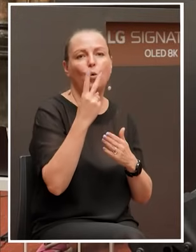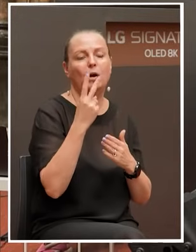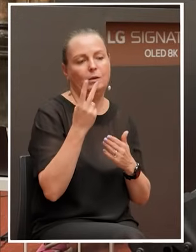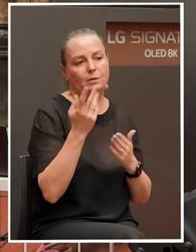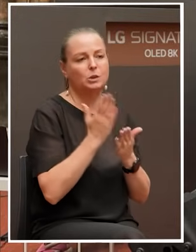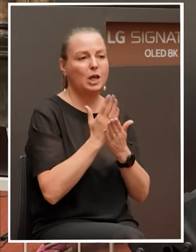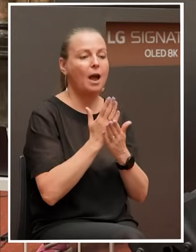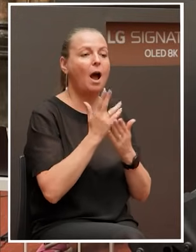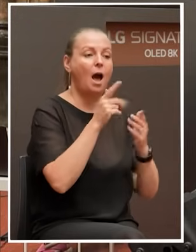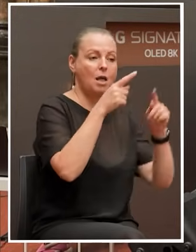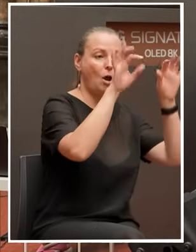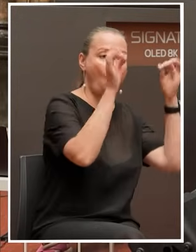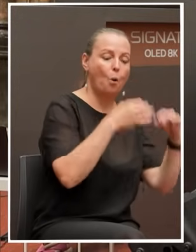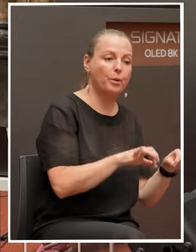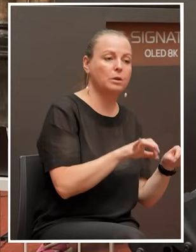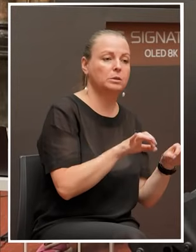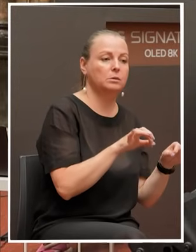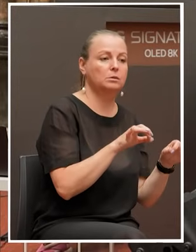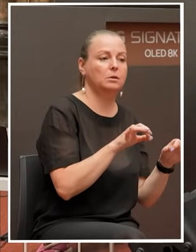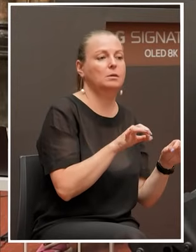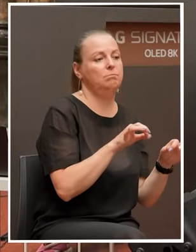как образ,